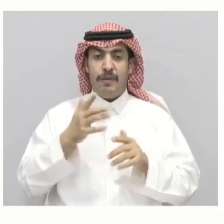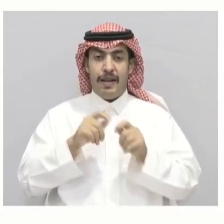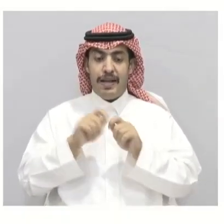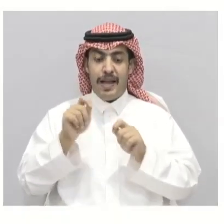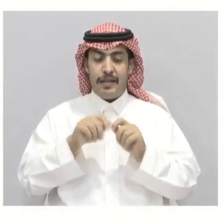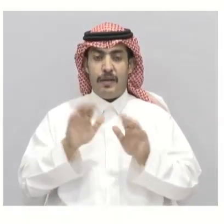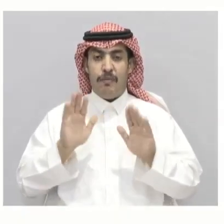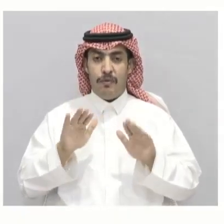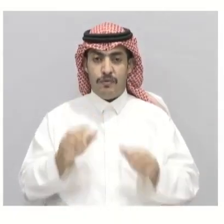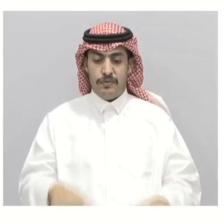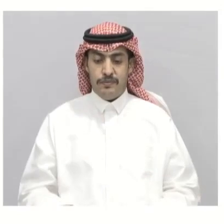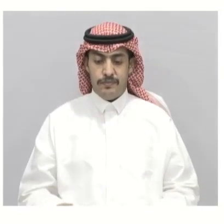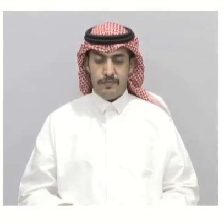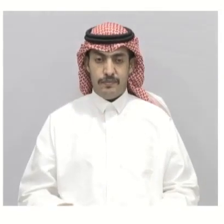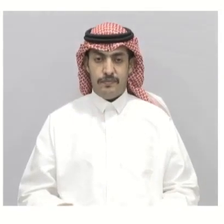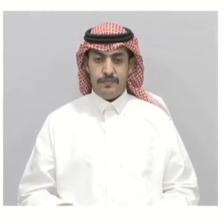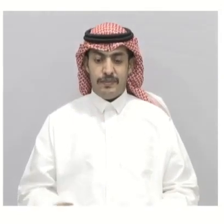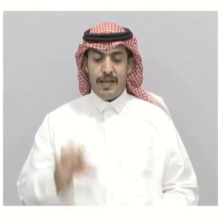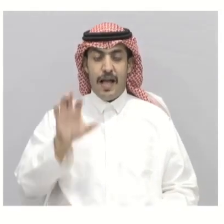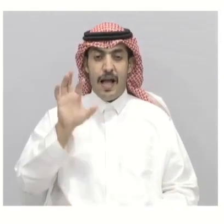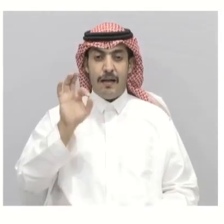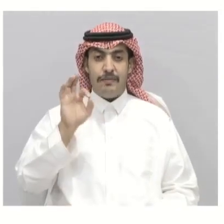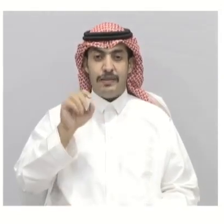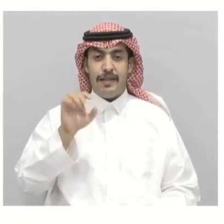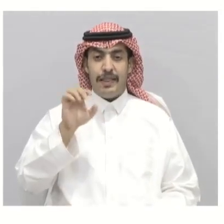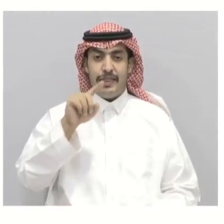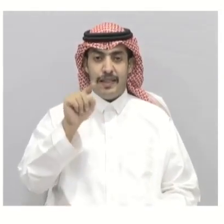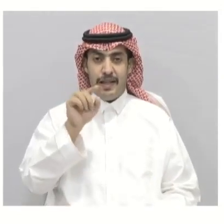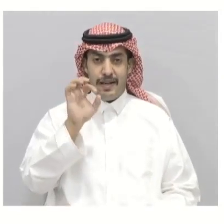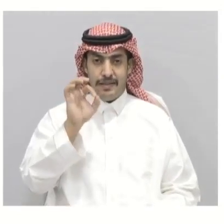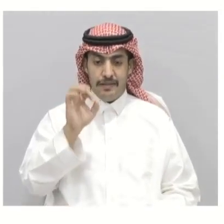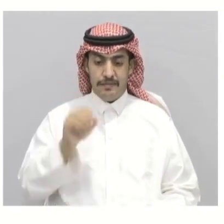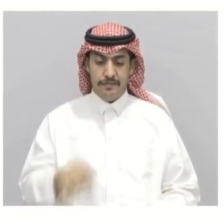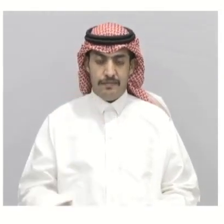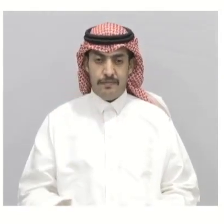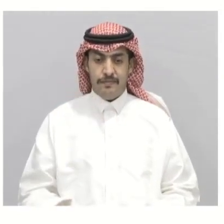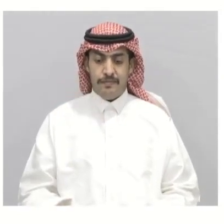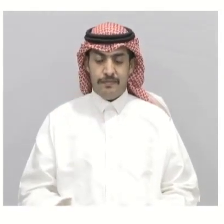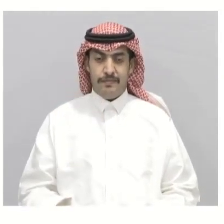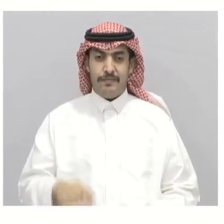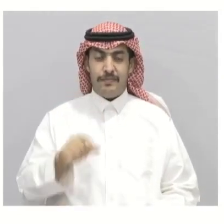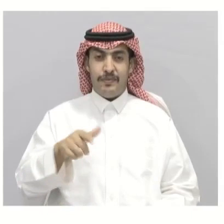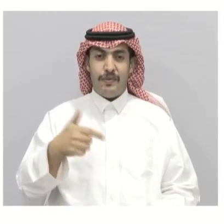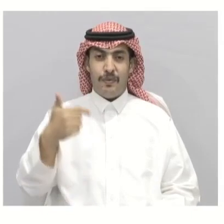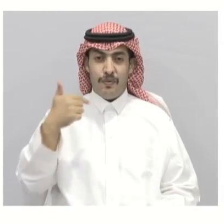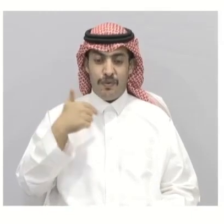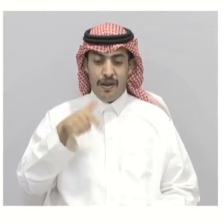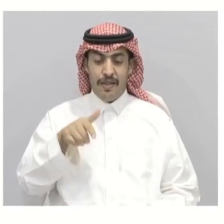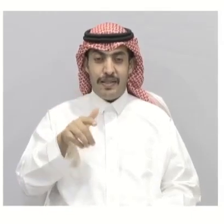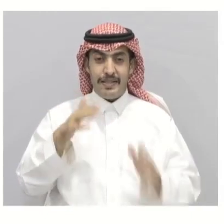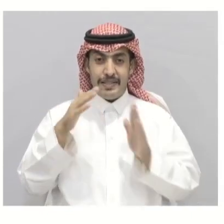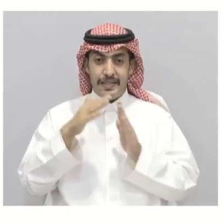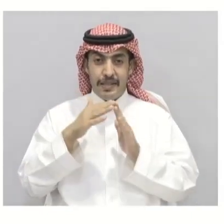القياسات التاليه 50 درجه بما انه يقول ان